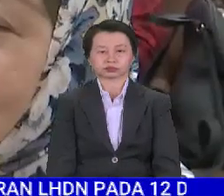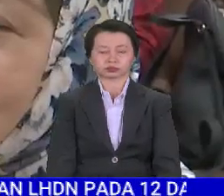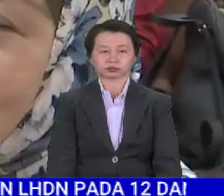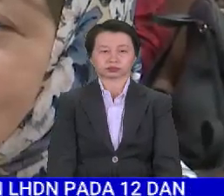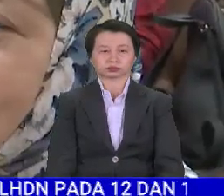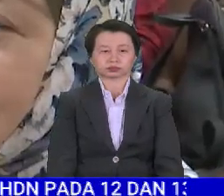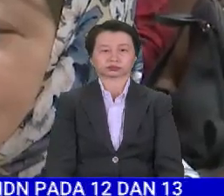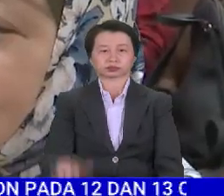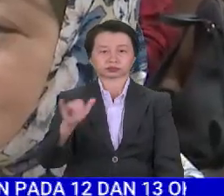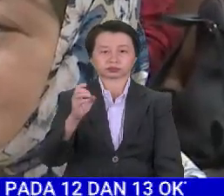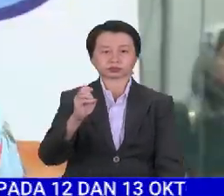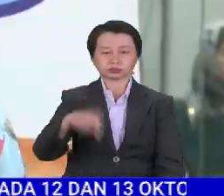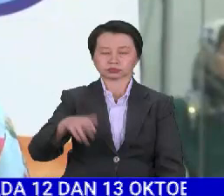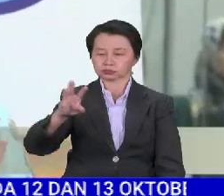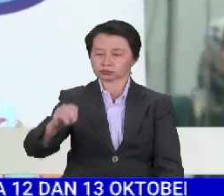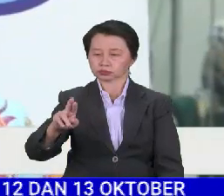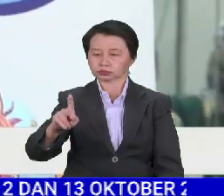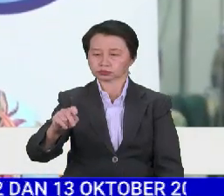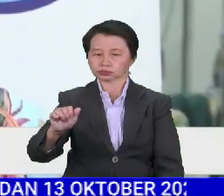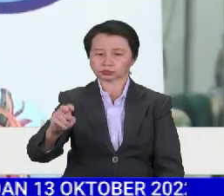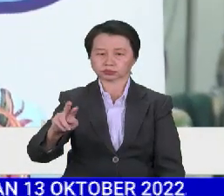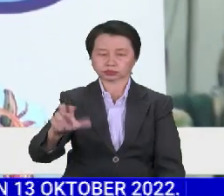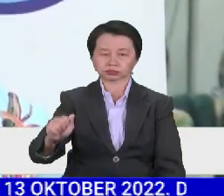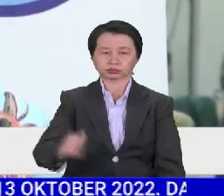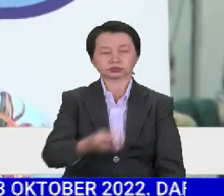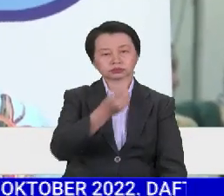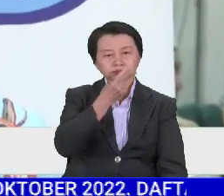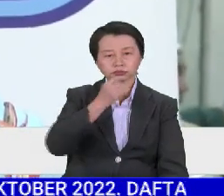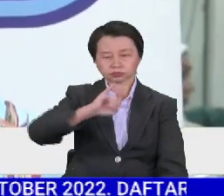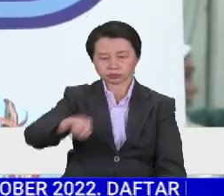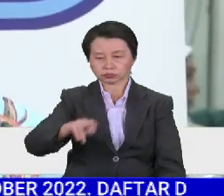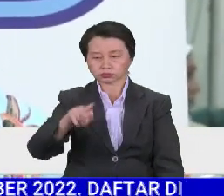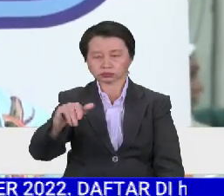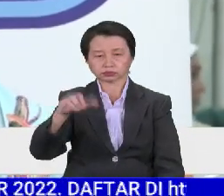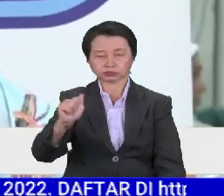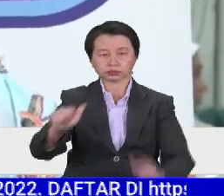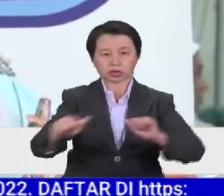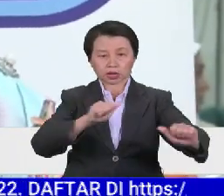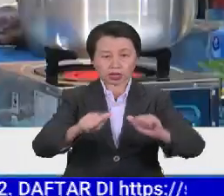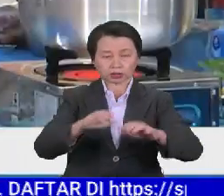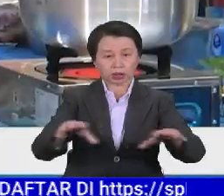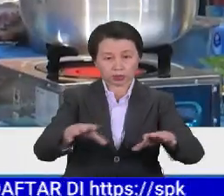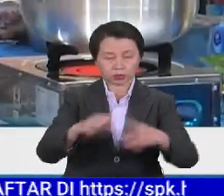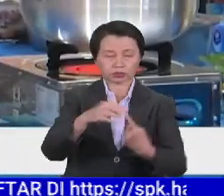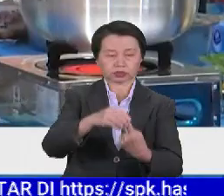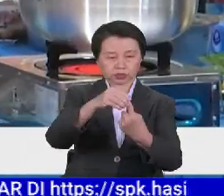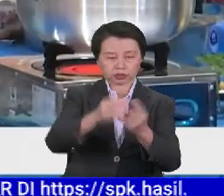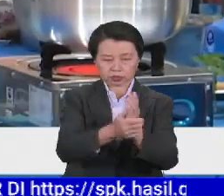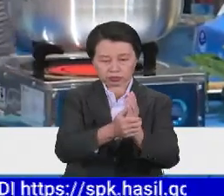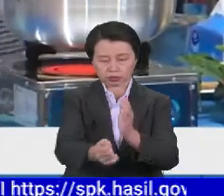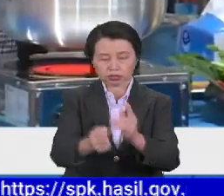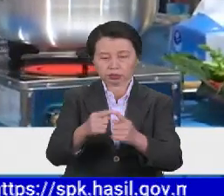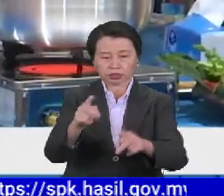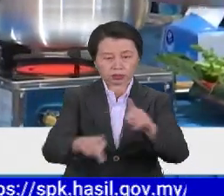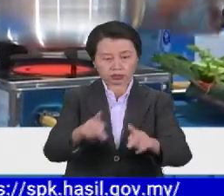menurut yang dipertua mutiara jrs dutin Sri Panglima Julia salak antara activity dijalankan kursus kemahiran kepada